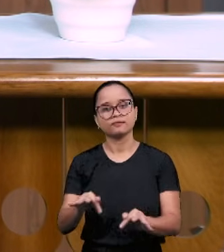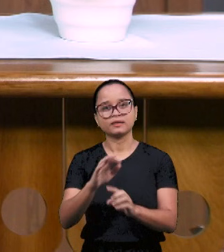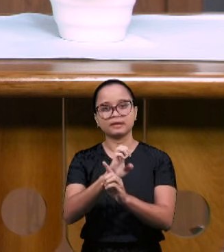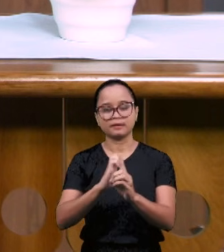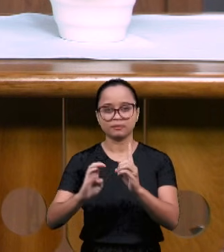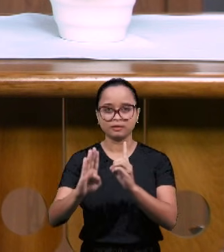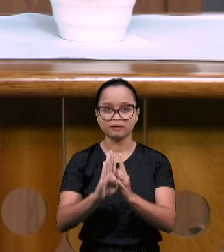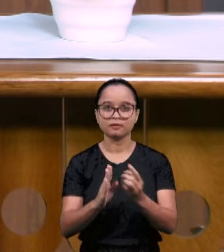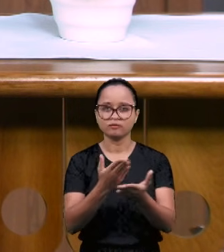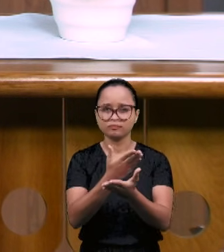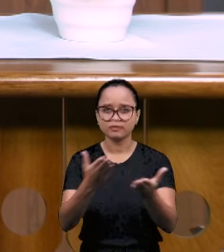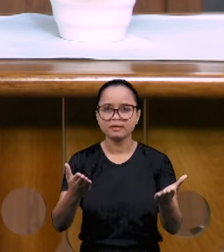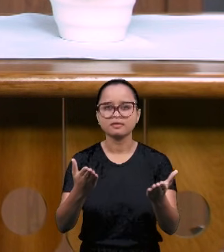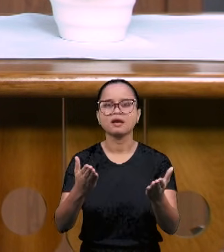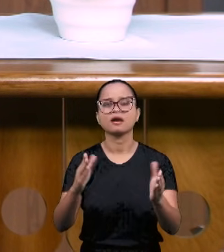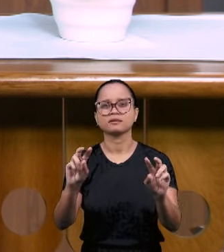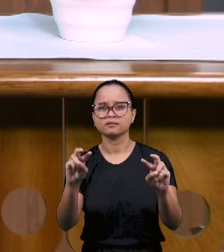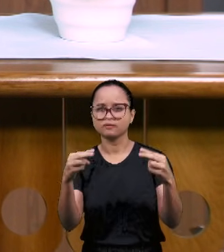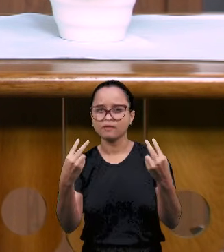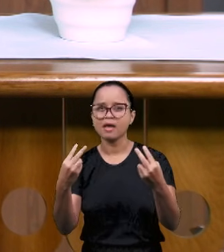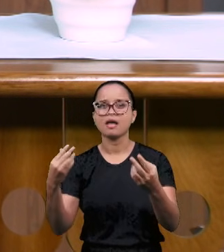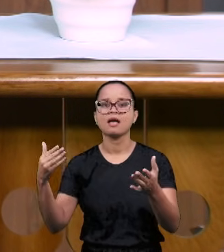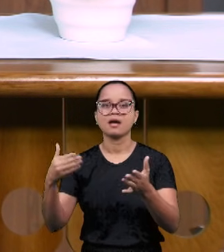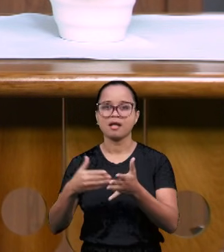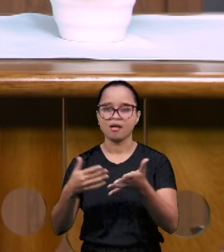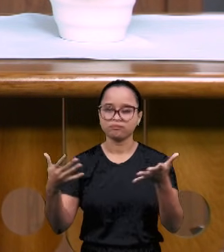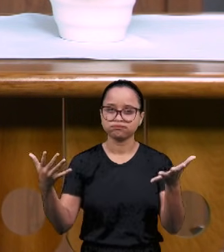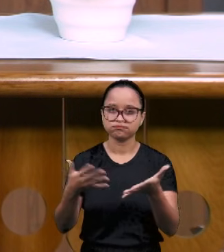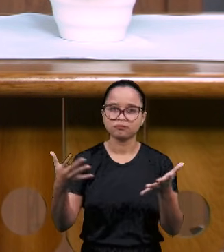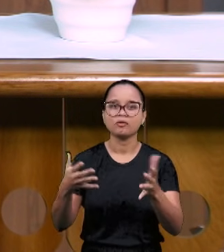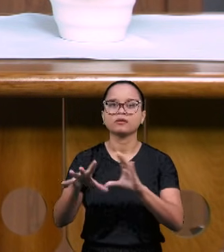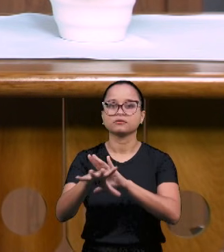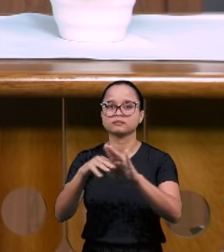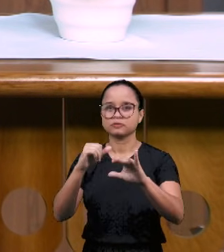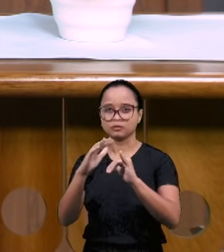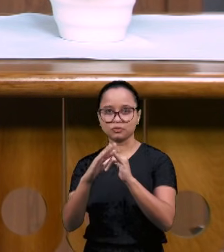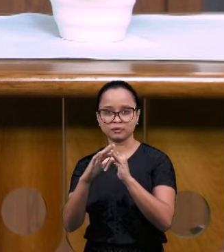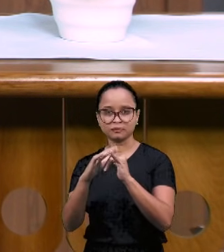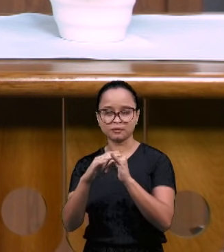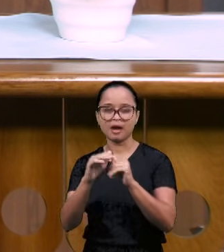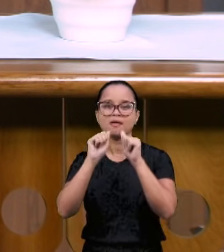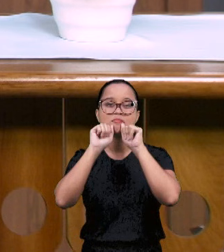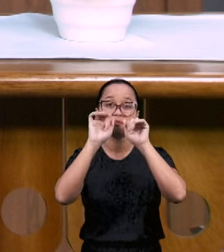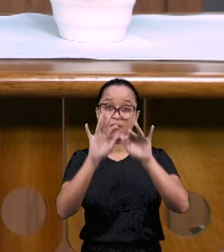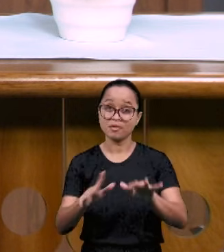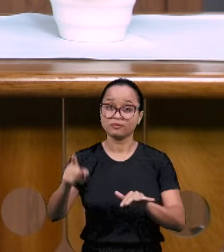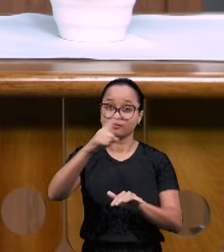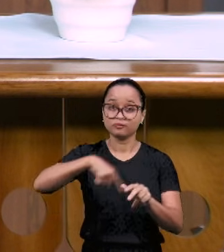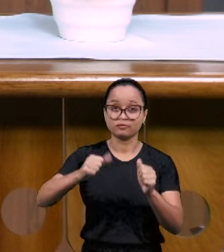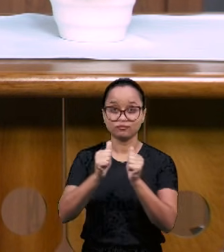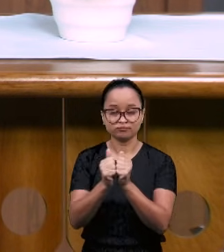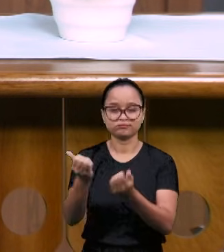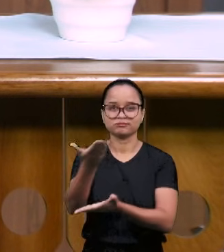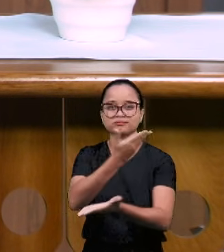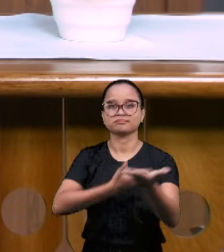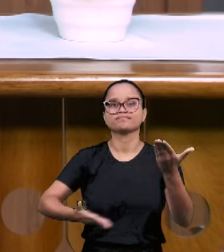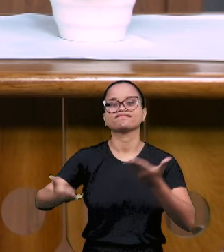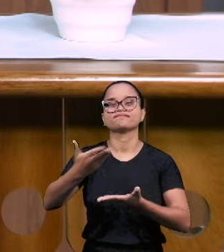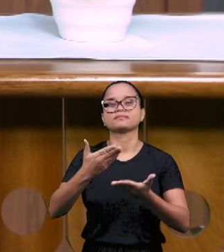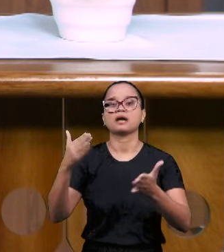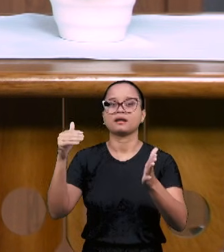dominicale. Vous qui nous avez accompagnés par le canal YouTube, c'est une bénédiction d'être ensemble, de